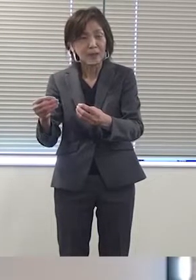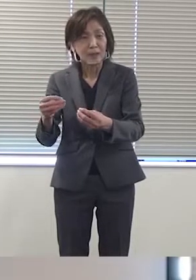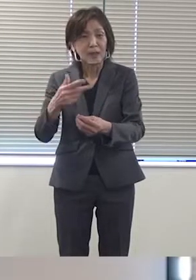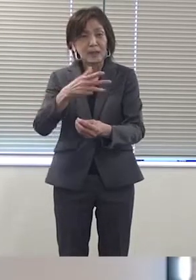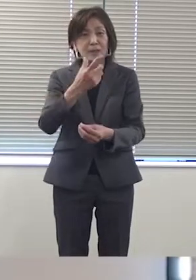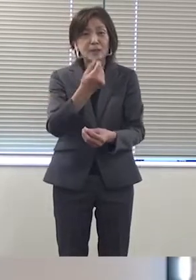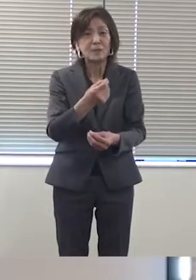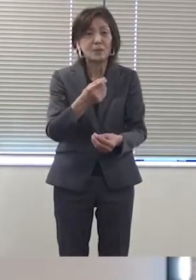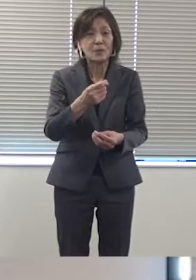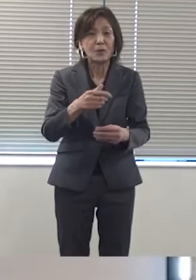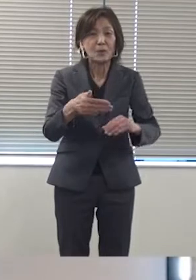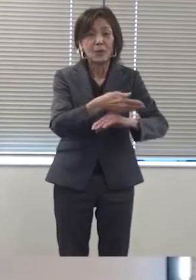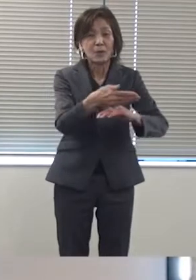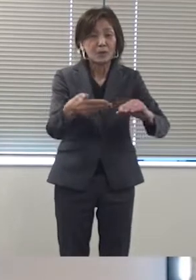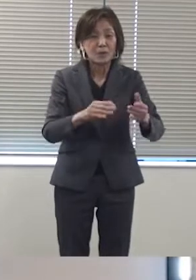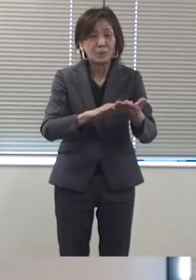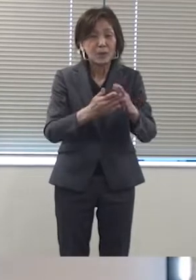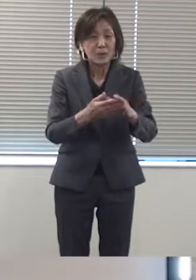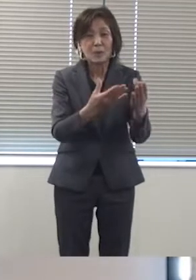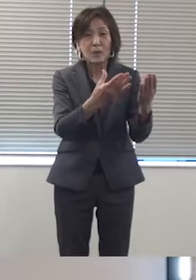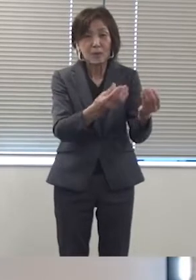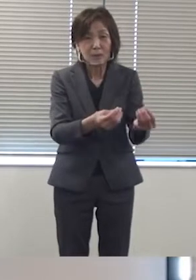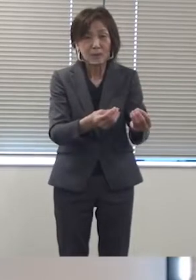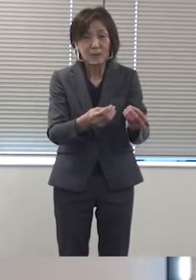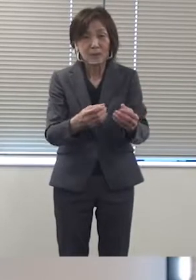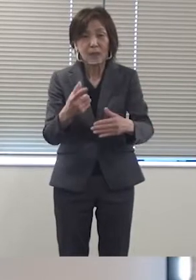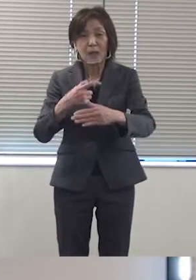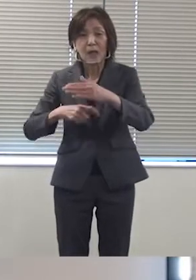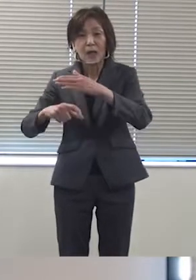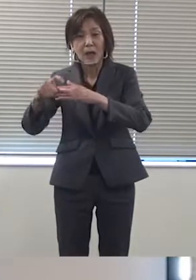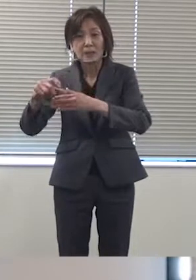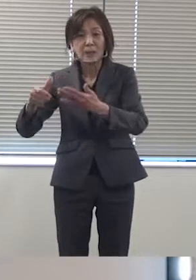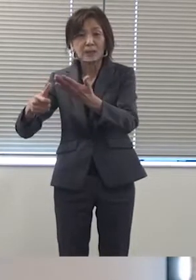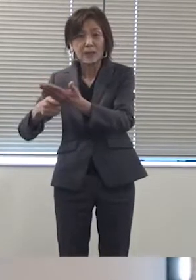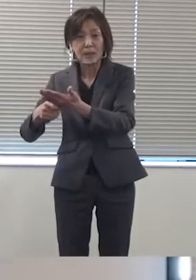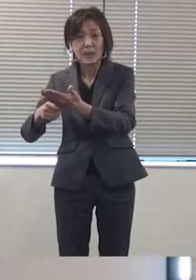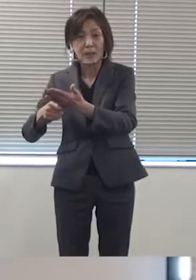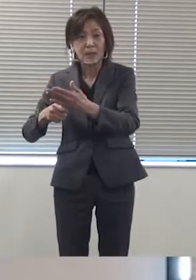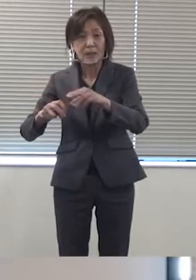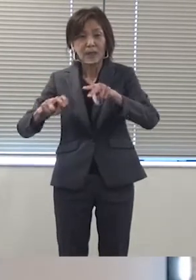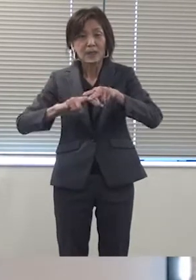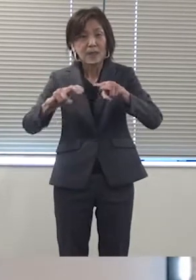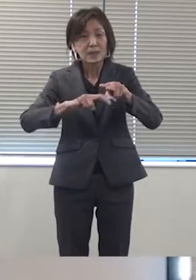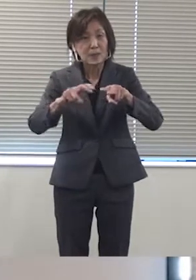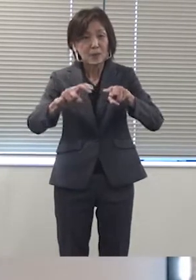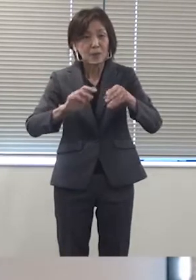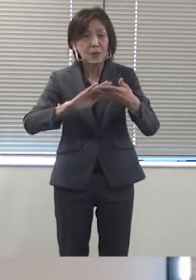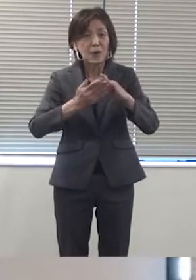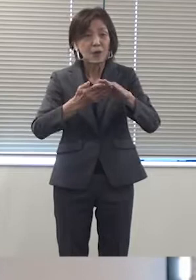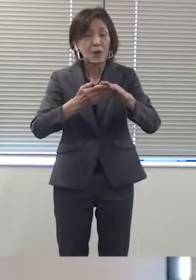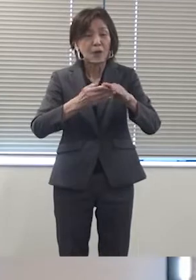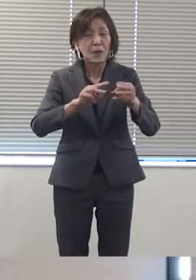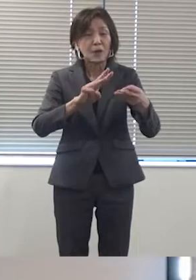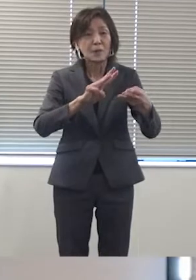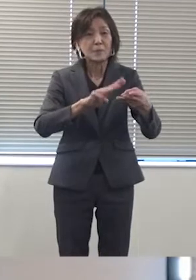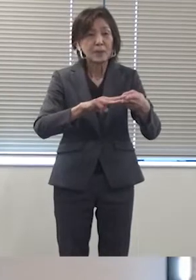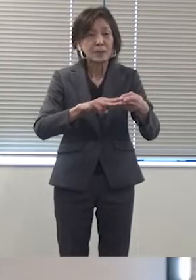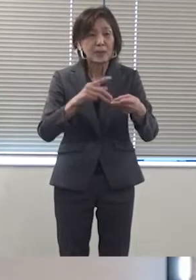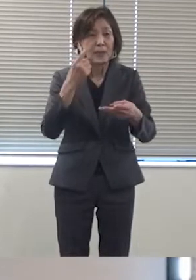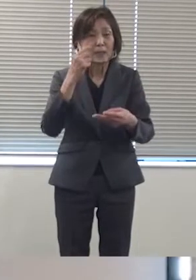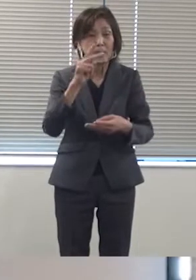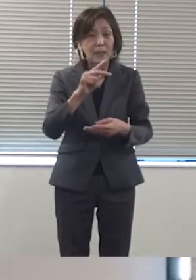朝日駅から、電車通りの町田病院のところまで、今、本格的に区画整備事業に